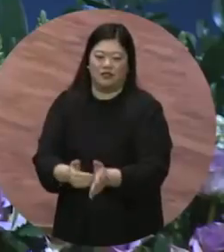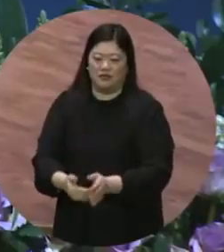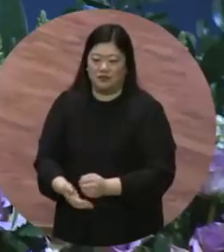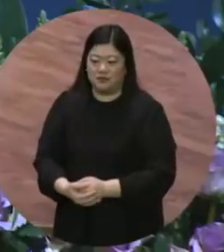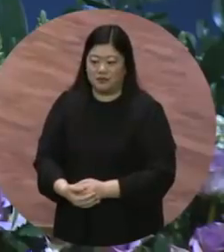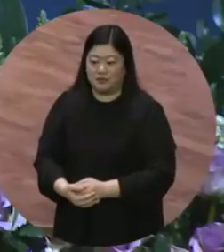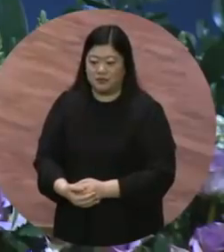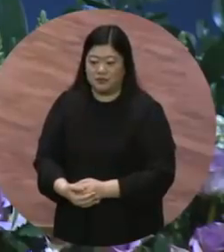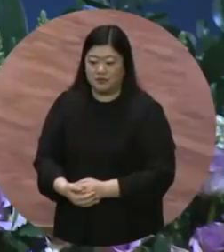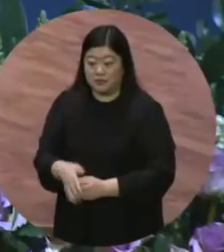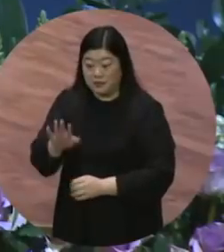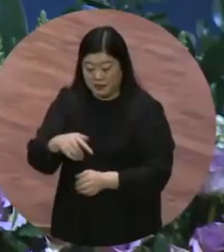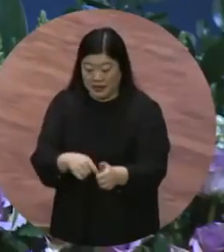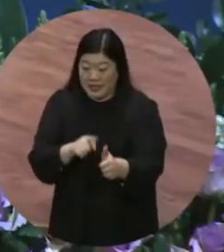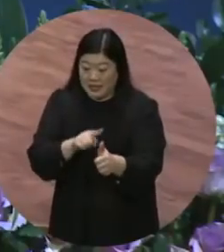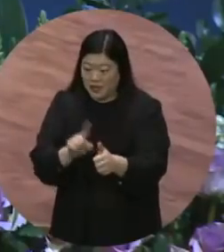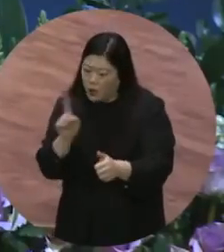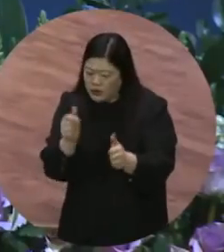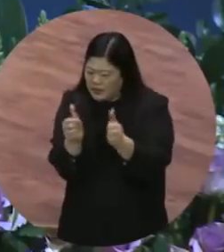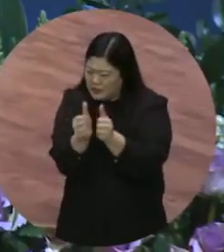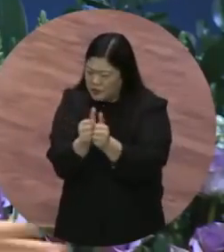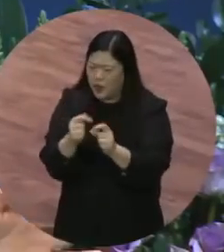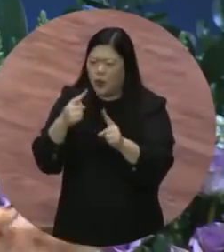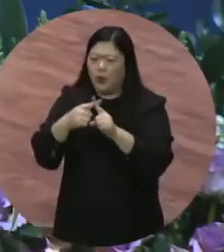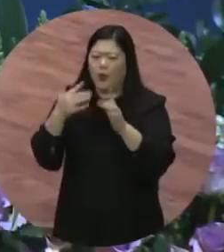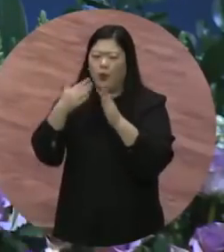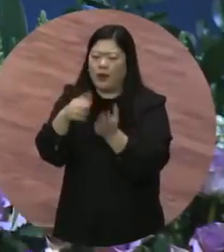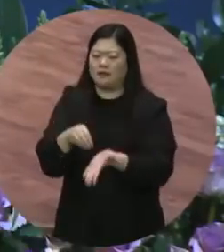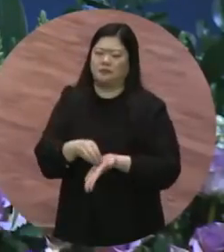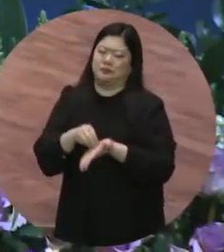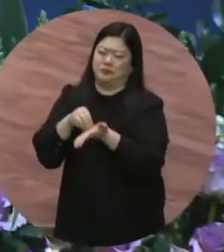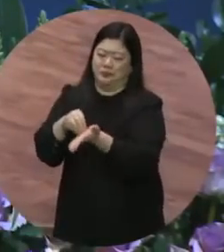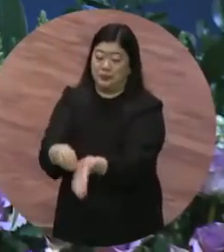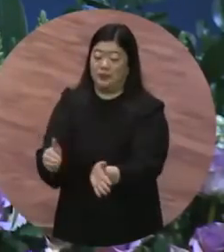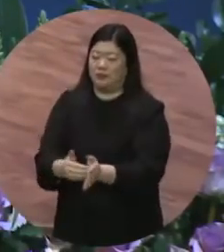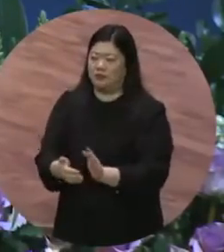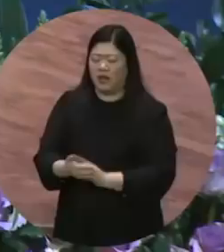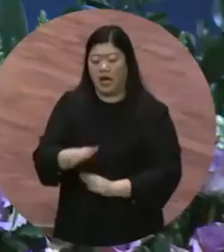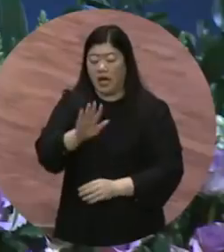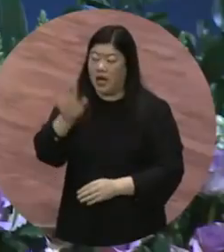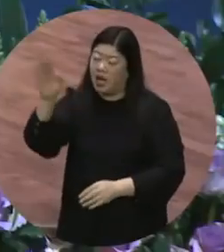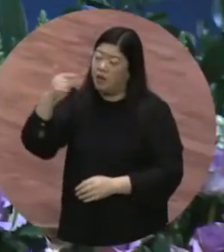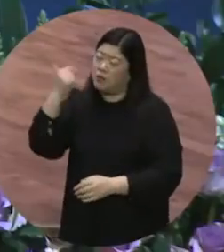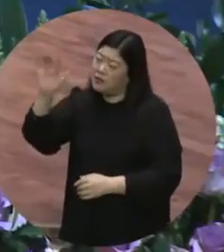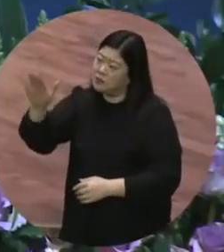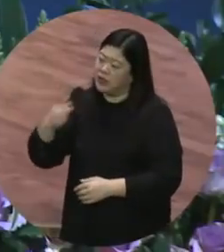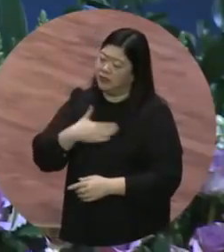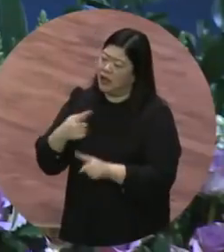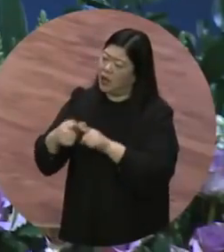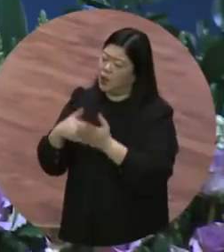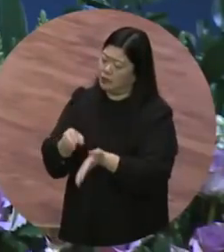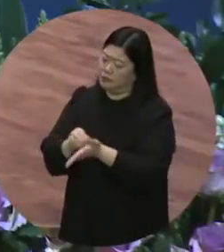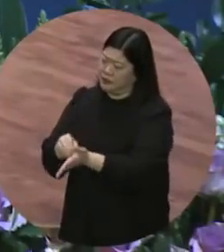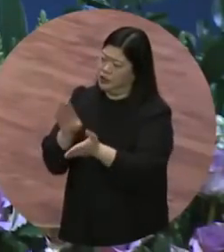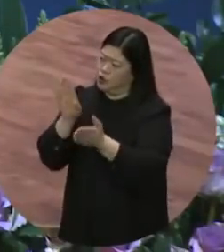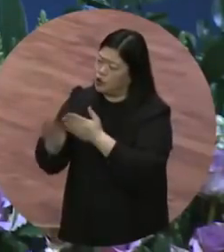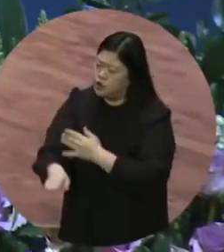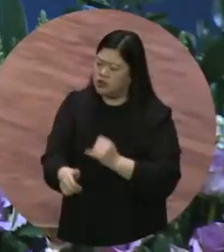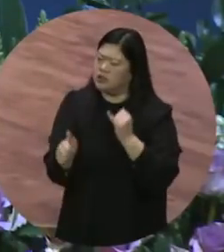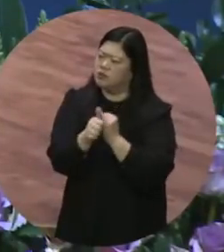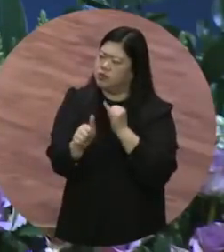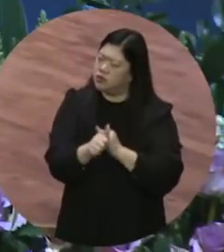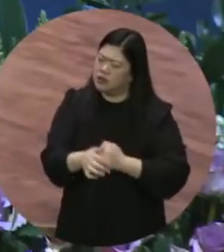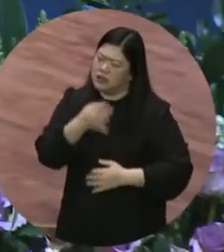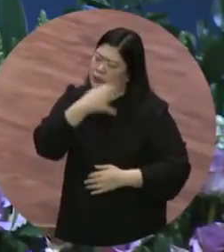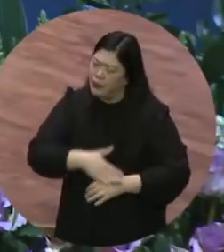남자분이 한번 교회 등록했는데 오자마자 하는 얘기가 다 무너졌다는 거예요. 다 무너졌어요. 가정도 무너지고 부부 사이도